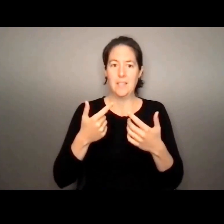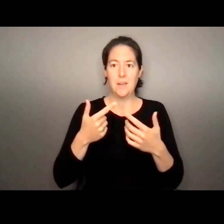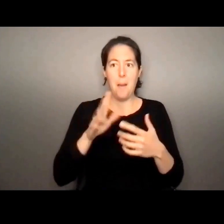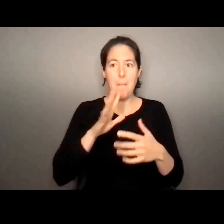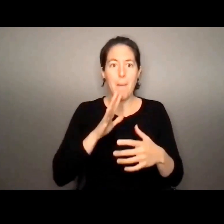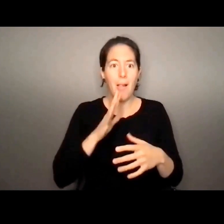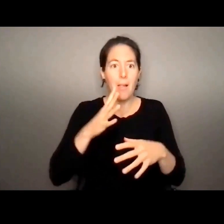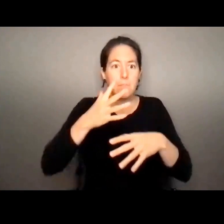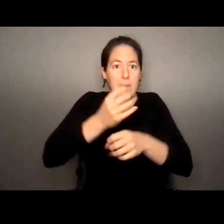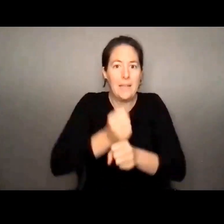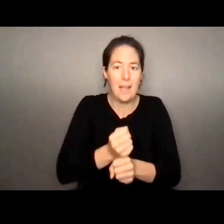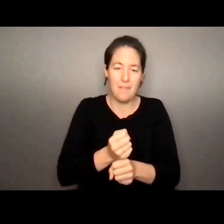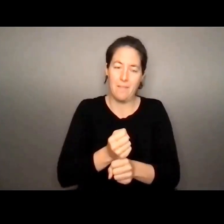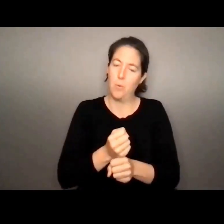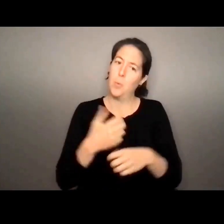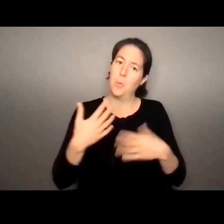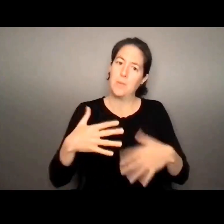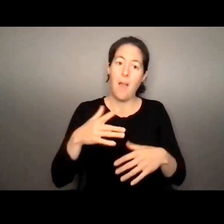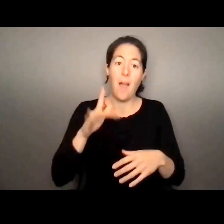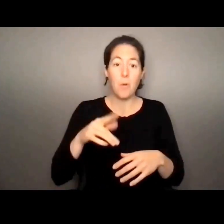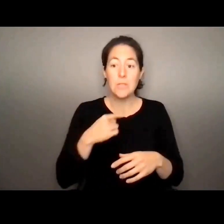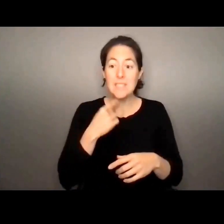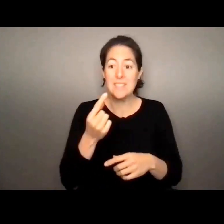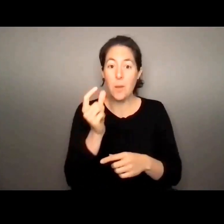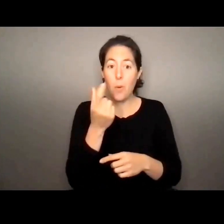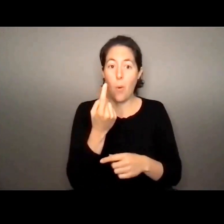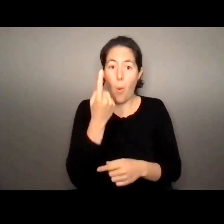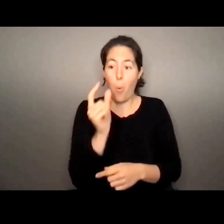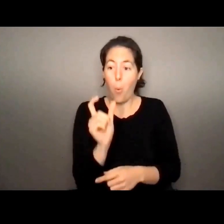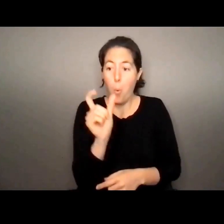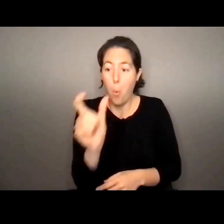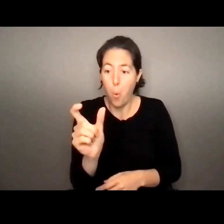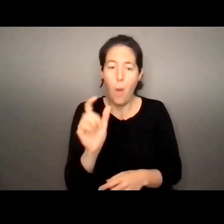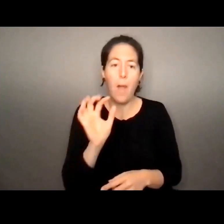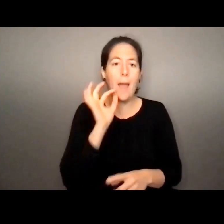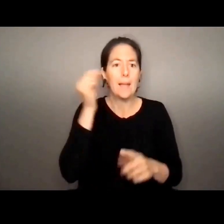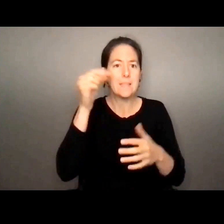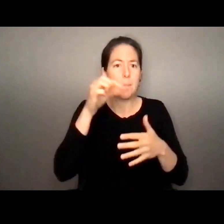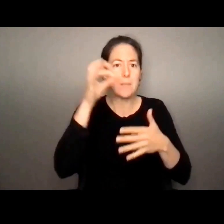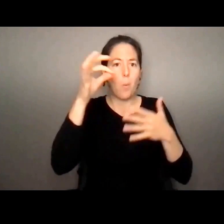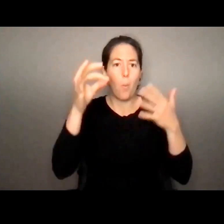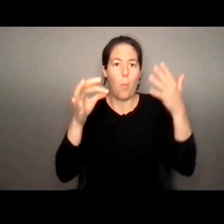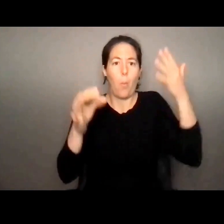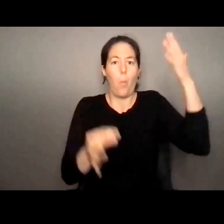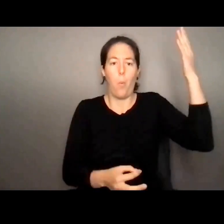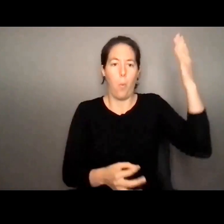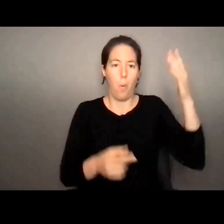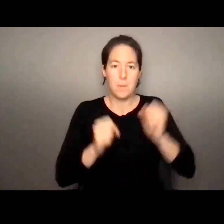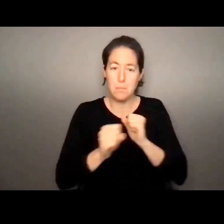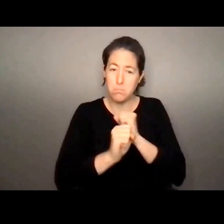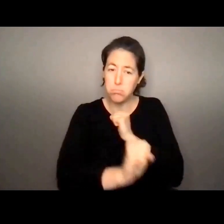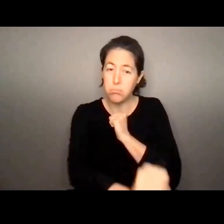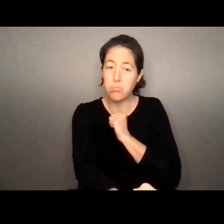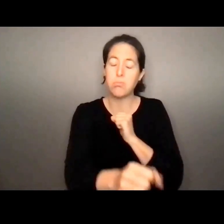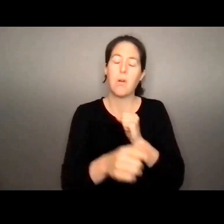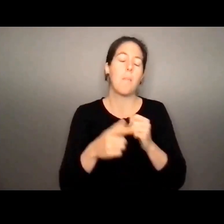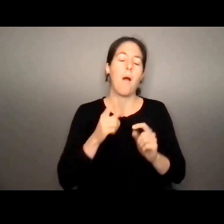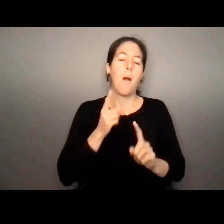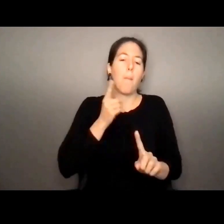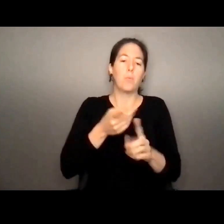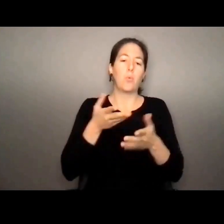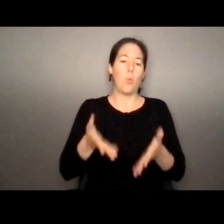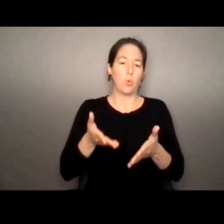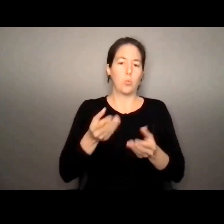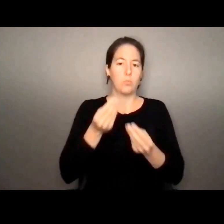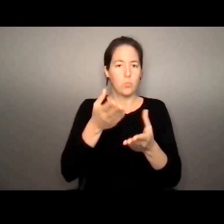que pour tout ce que je dis, on pourrait trouver plusieurs exceptions. Mais aujourd'hui, l'idée, c'est de vous outiller à